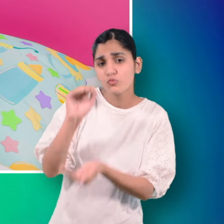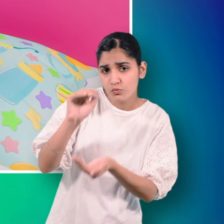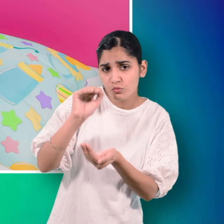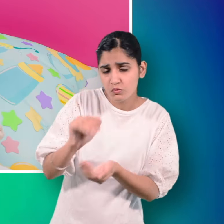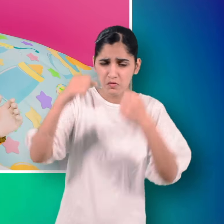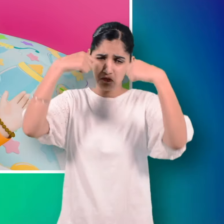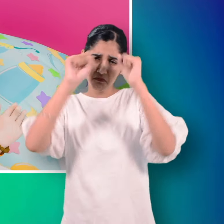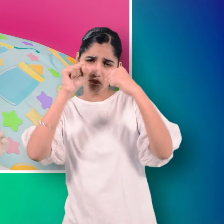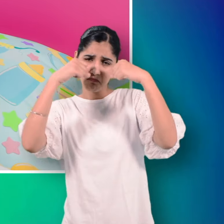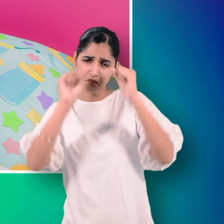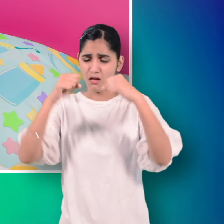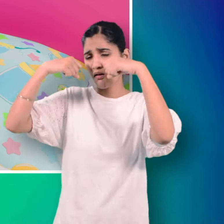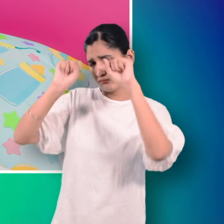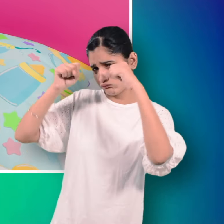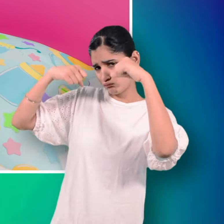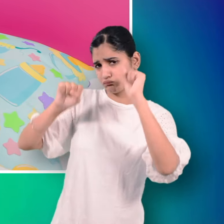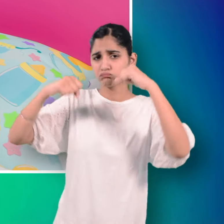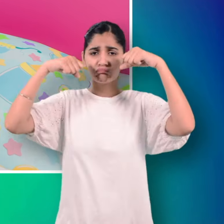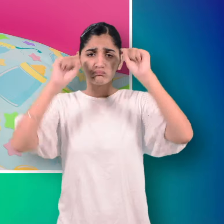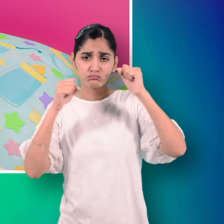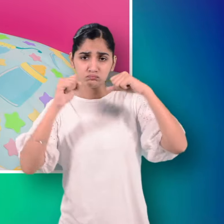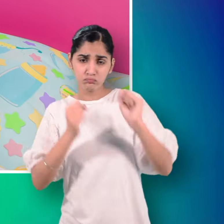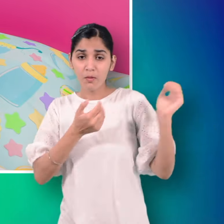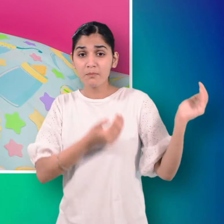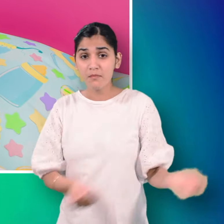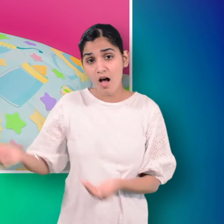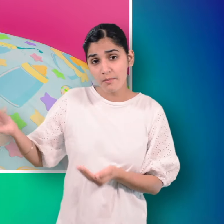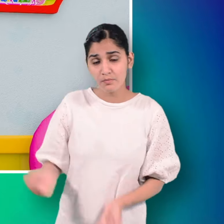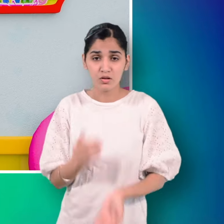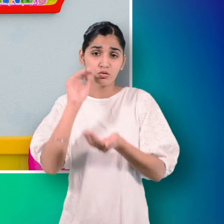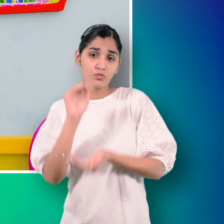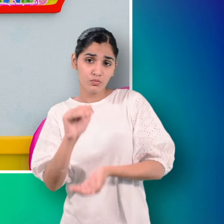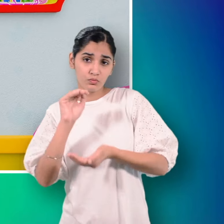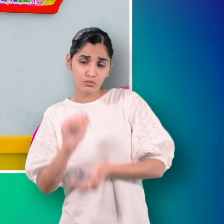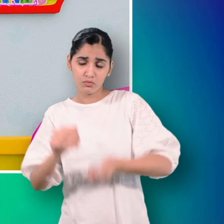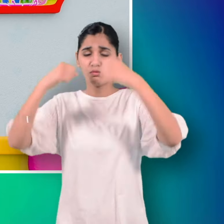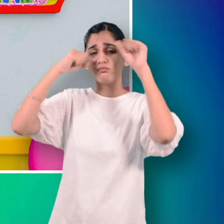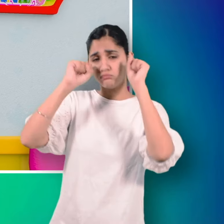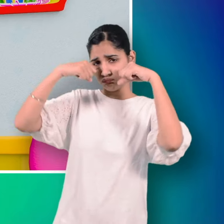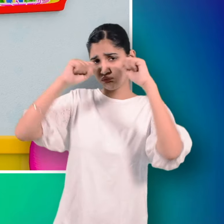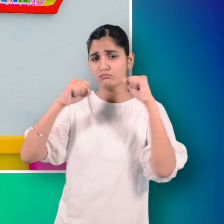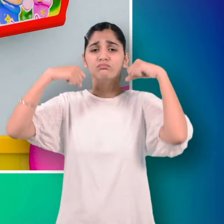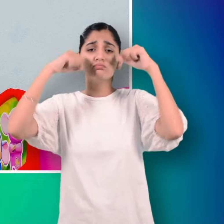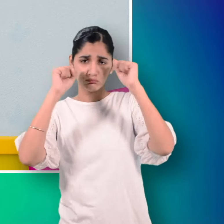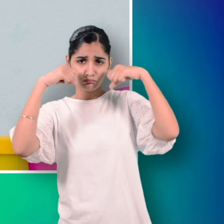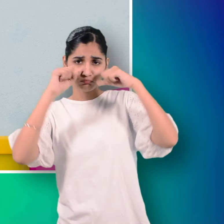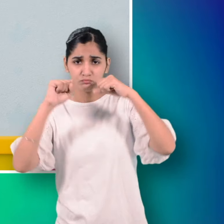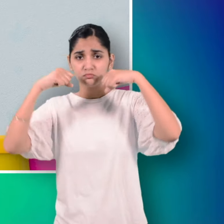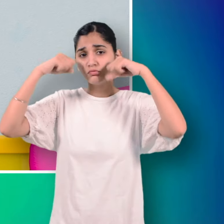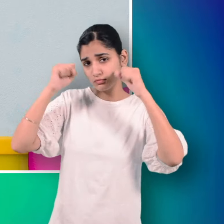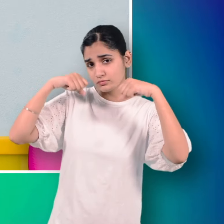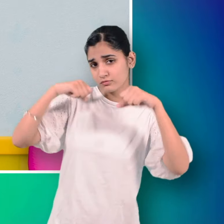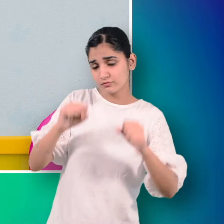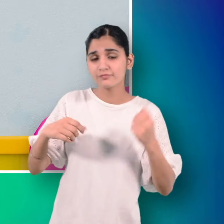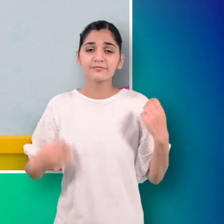छोटा बेबी रो रहा था छोटा बेबी छोटा बेबी रो रहा था छोटा